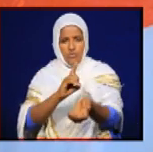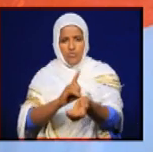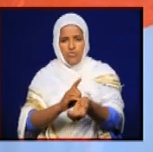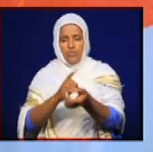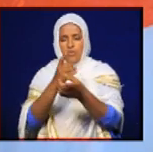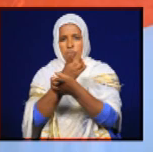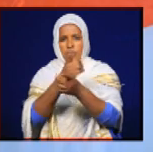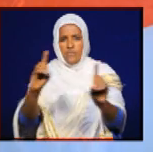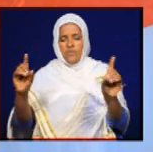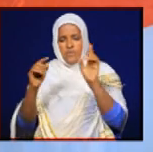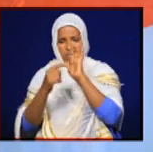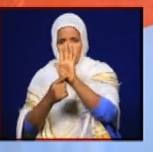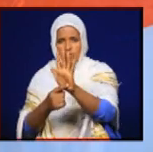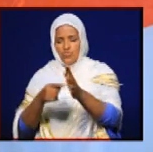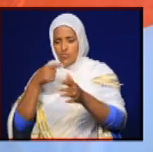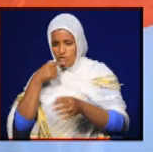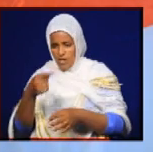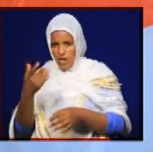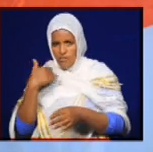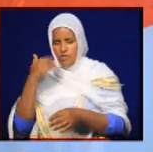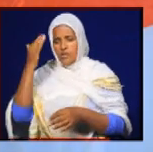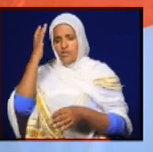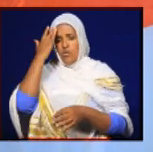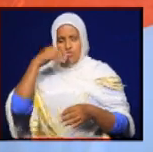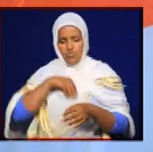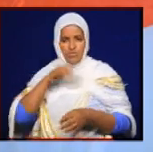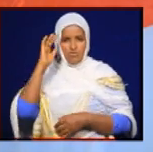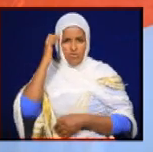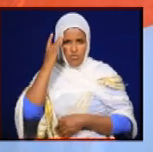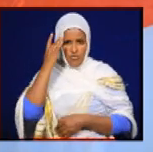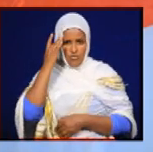መንሴ ምልክቱን ይናገር ነበር እንዲታወቅ ነው።